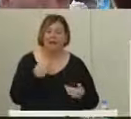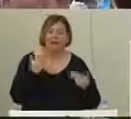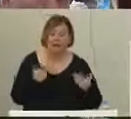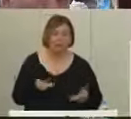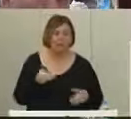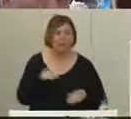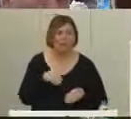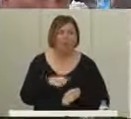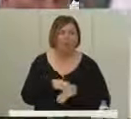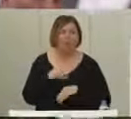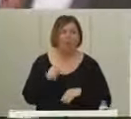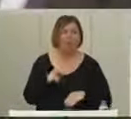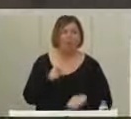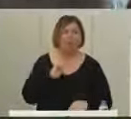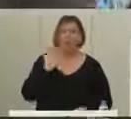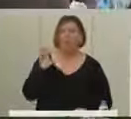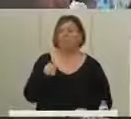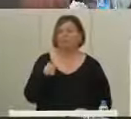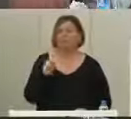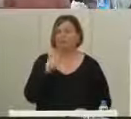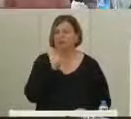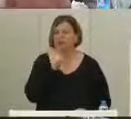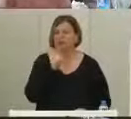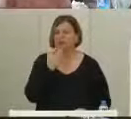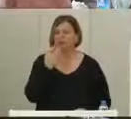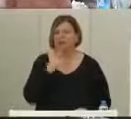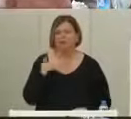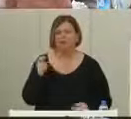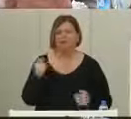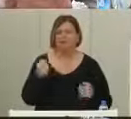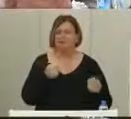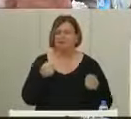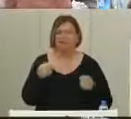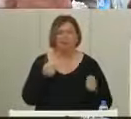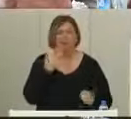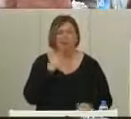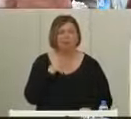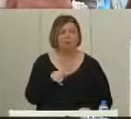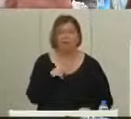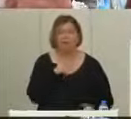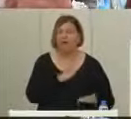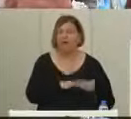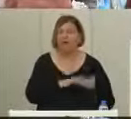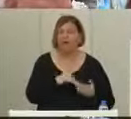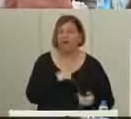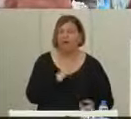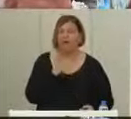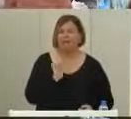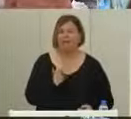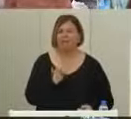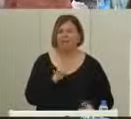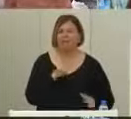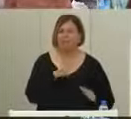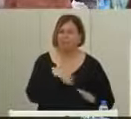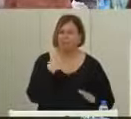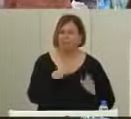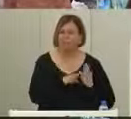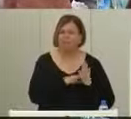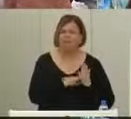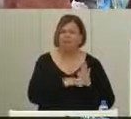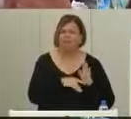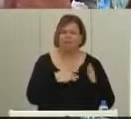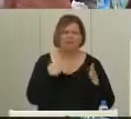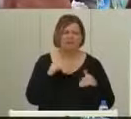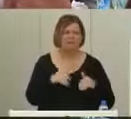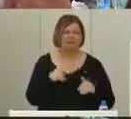edip komisyonlara göndermemizde herhangi bir yanlış yok, bir çelişki de yok. Burada da arkadaşlarımız belki bir madde sonra gelecek,